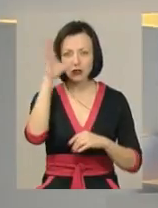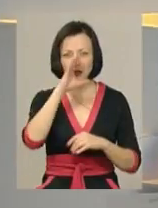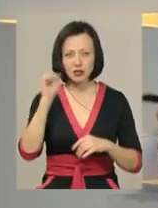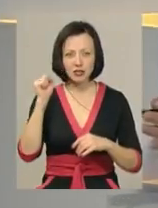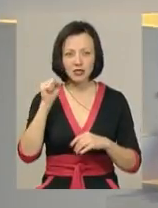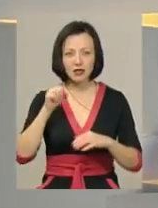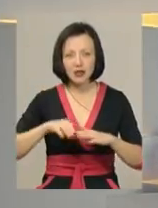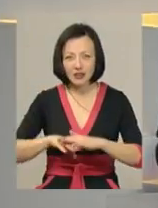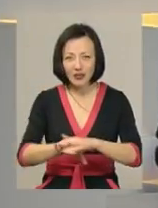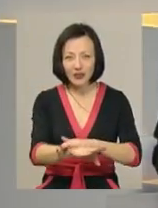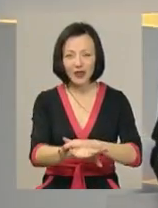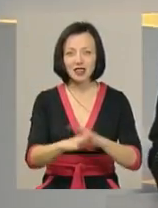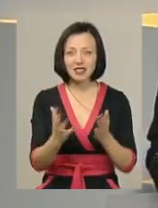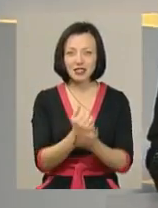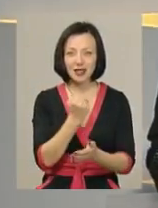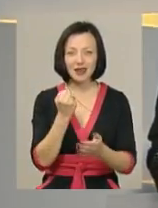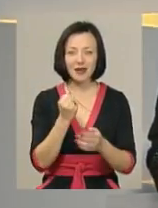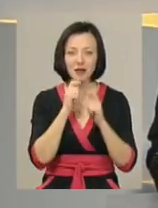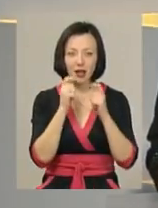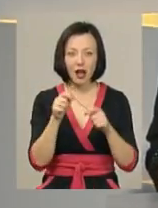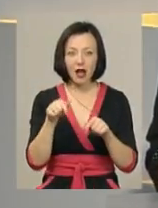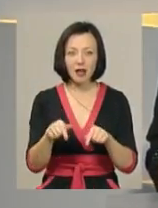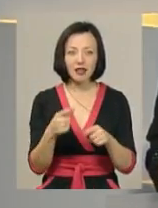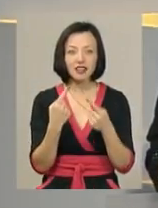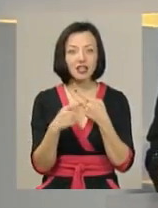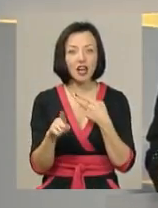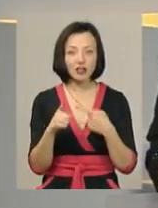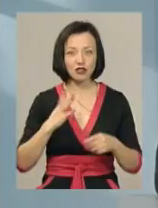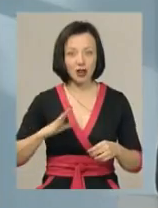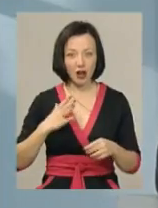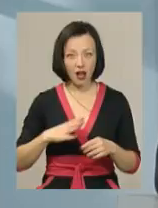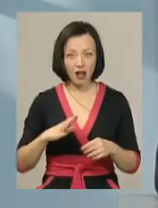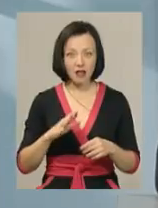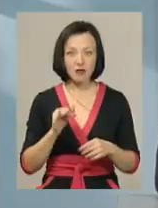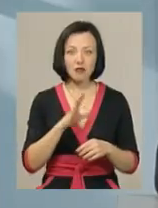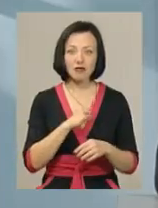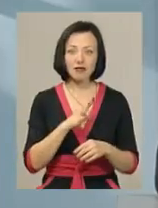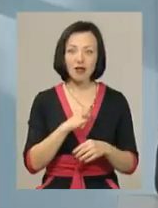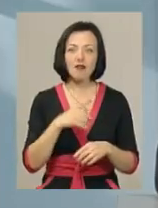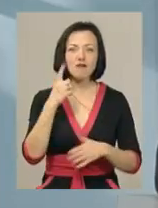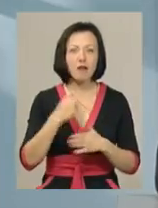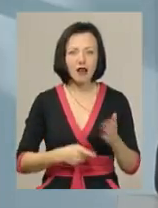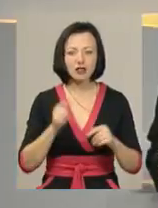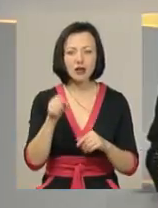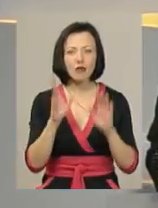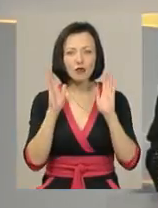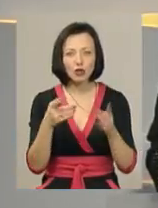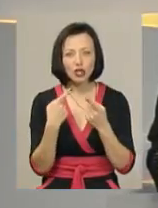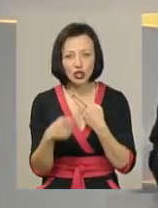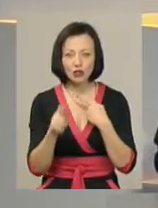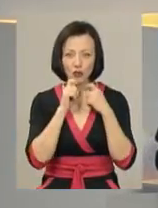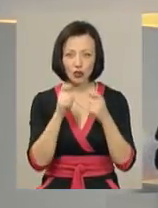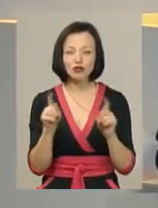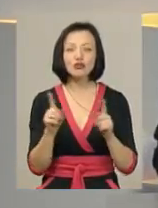засунула руку під подружку знайшла подарунок А там не те що вона чекала і була вона впевнена що там буде інший